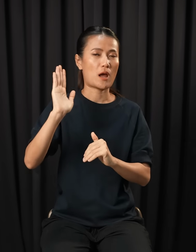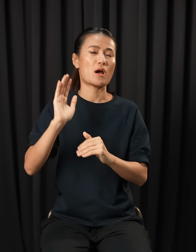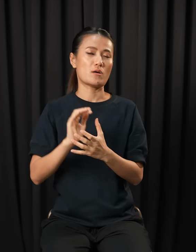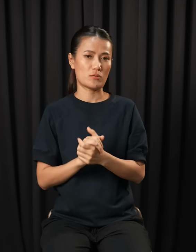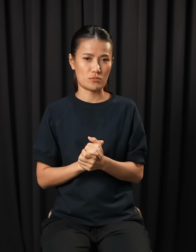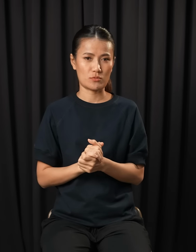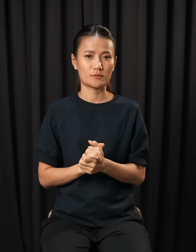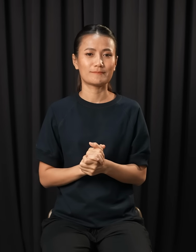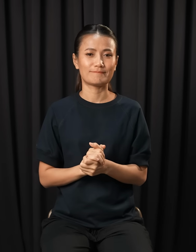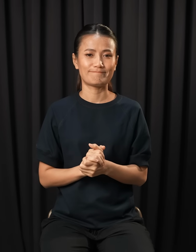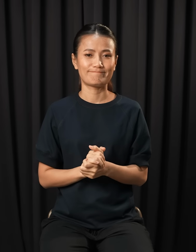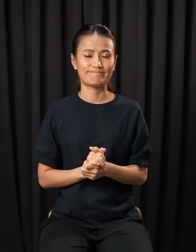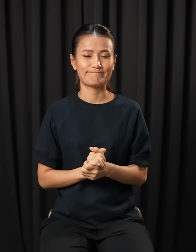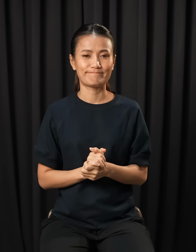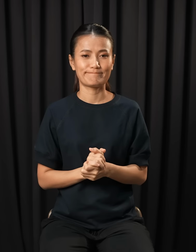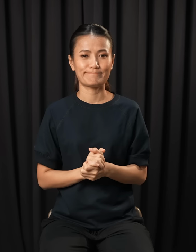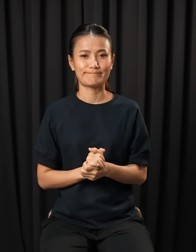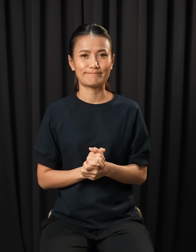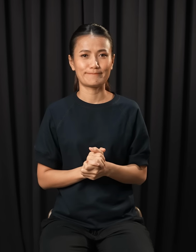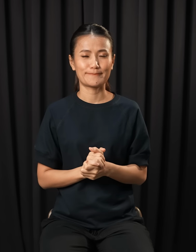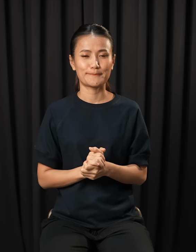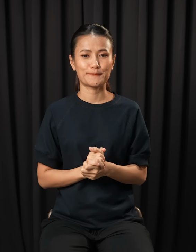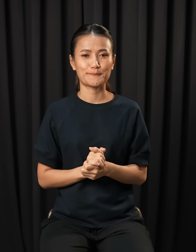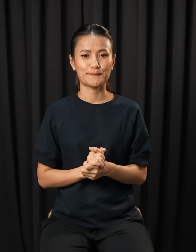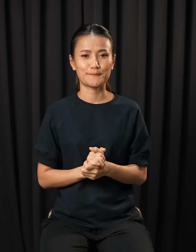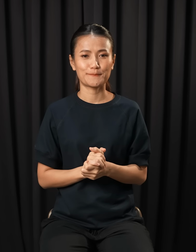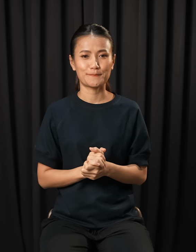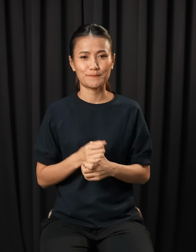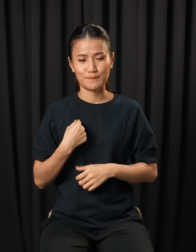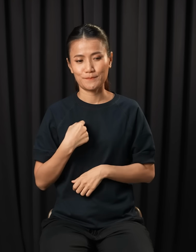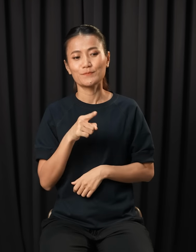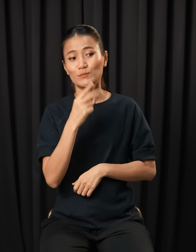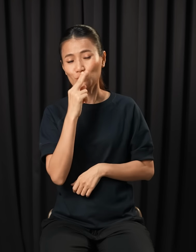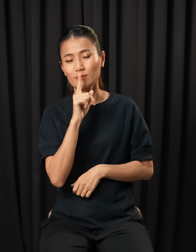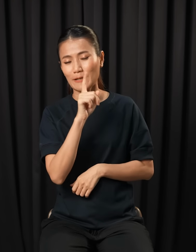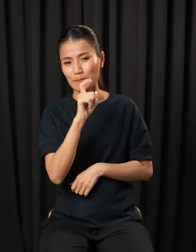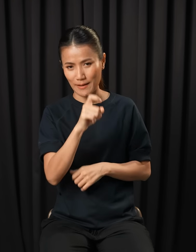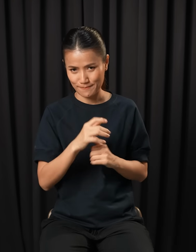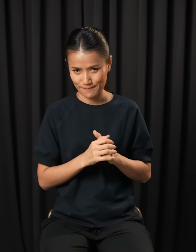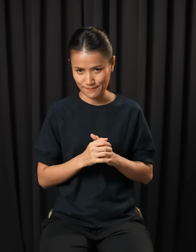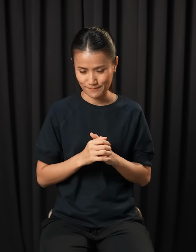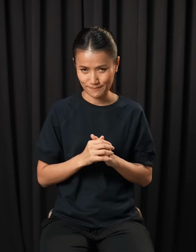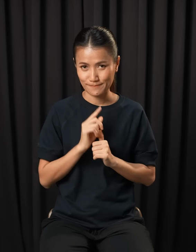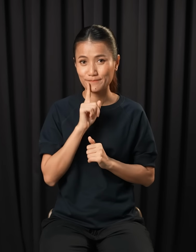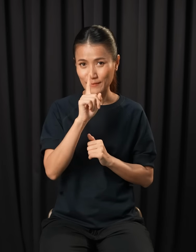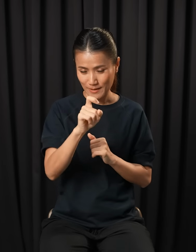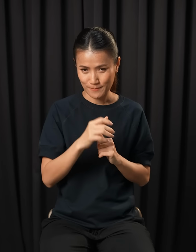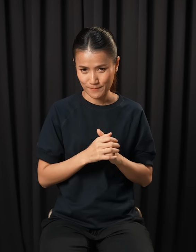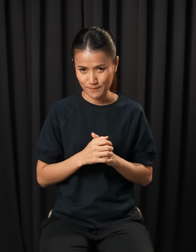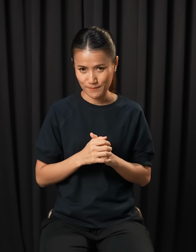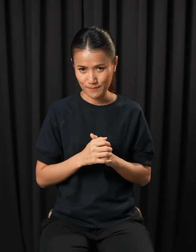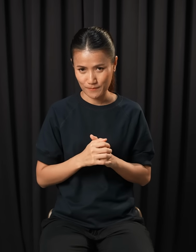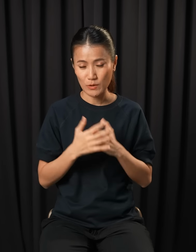ำคัญที่ทำให้กฎหมายมันเหลื่อมล้ำน้อยลงเนา ะ เพราะฉะนั้นก็เลยมีทั้งการเมืองแล้วก็ปากท้องอยู่ด้วยกัน ก่อนจะไปอีกอันนึงก่อนที่จะเป็นคำถามคุณนุ่น